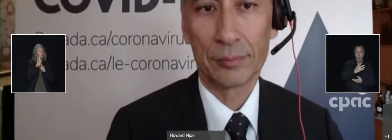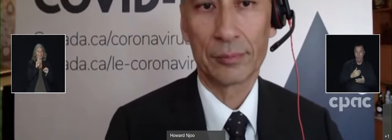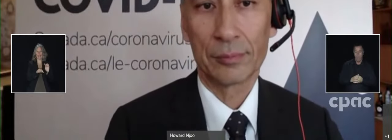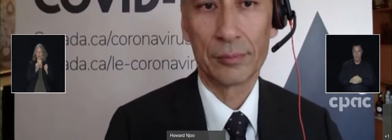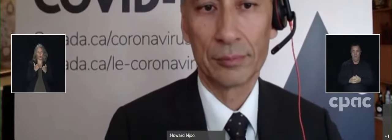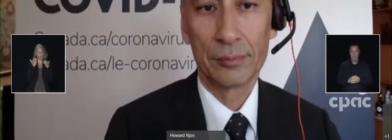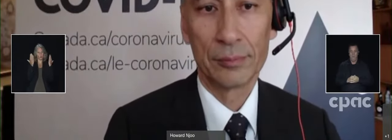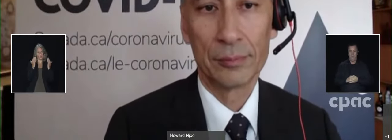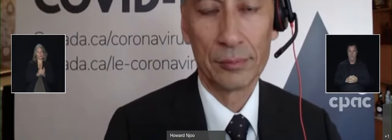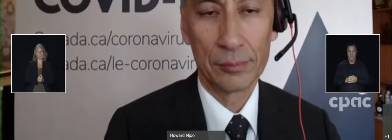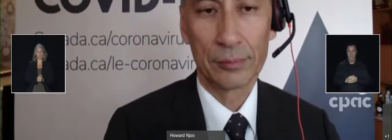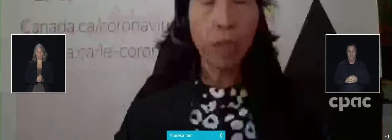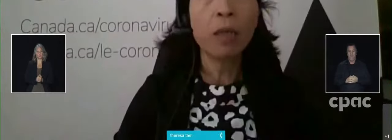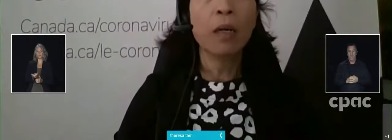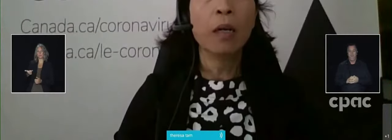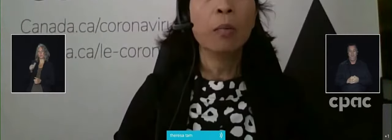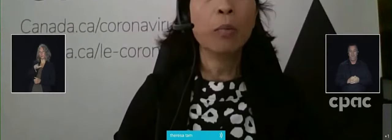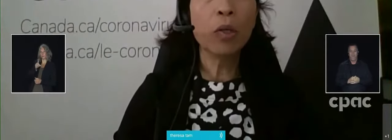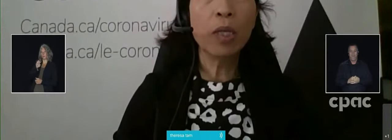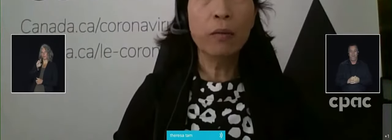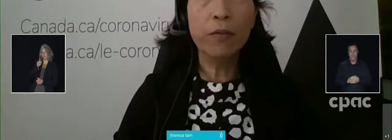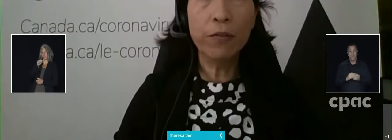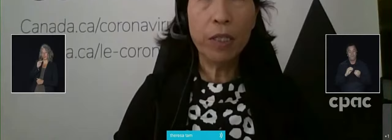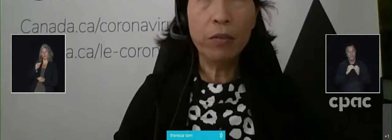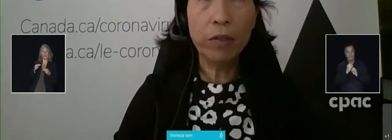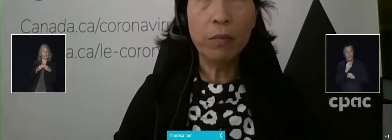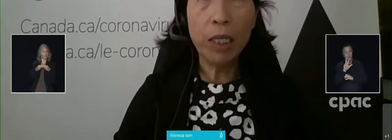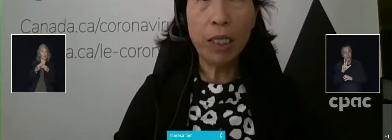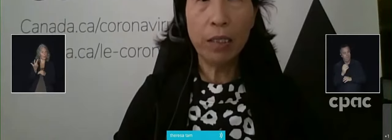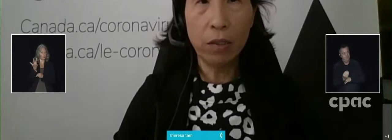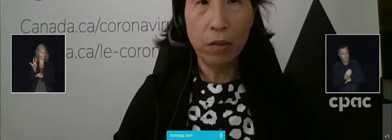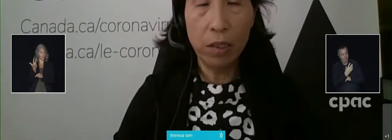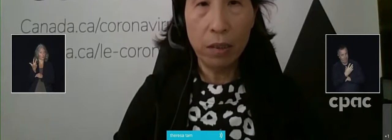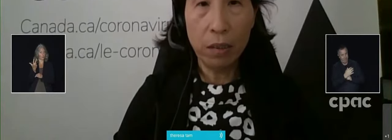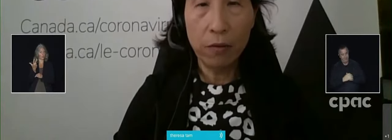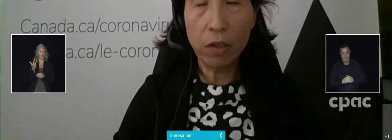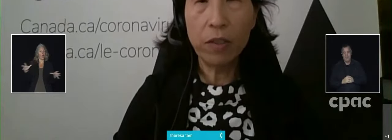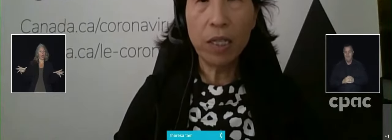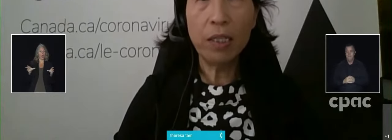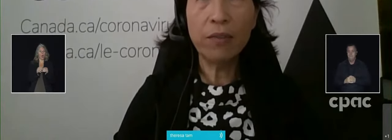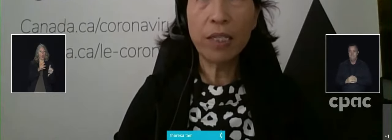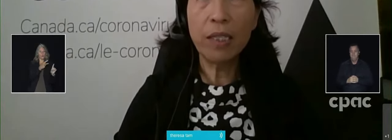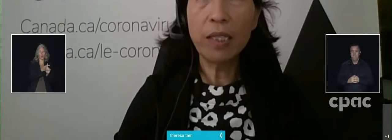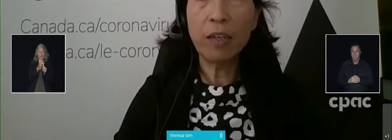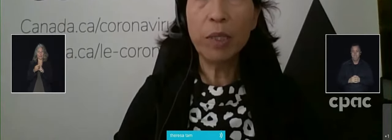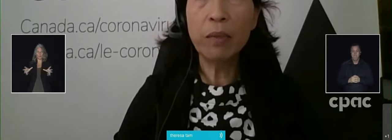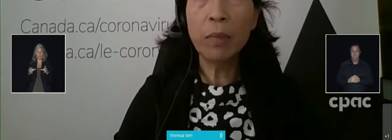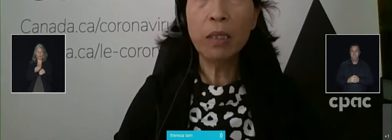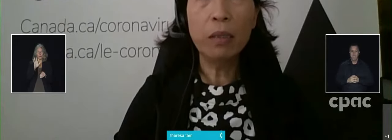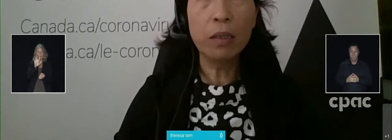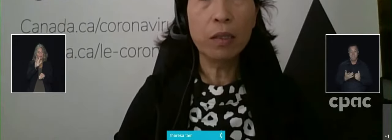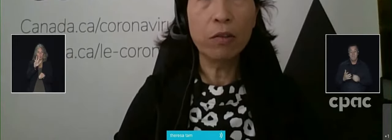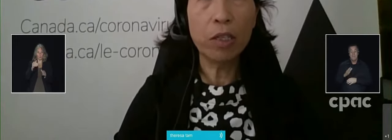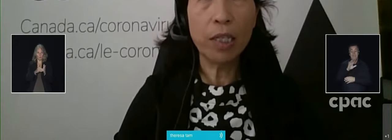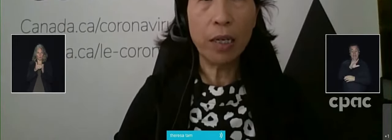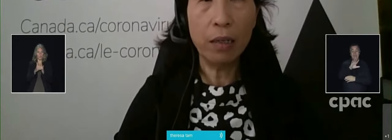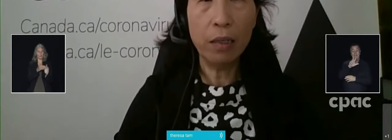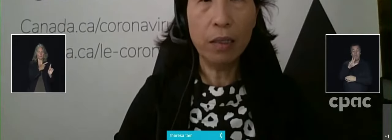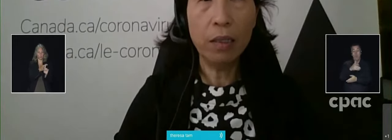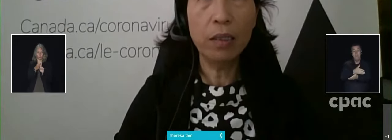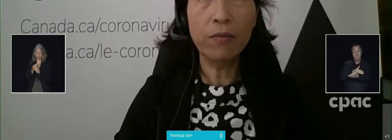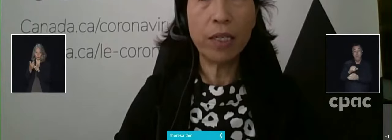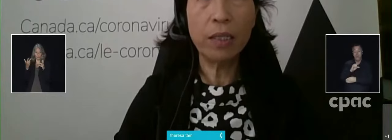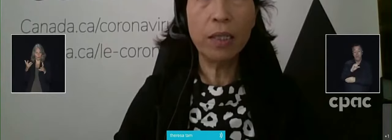Slide 3 More than 53 million doses of COVID-19 vaccines have been administered across